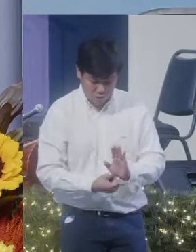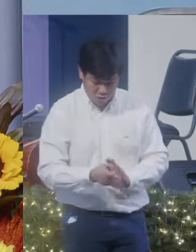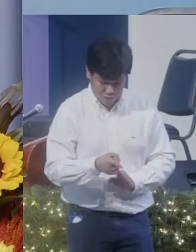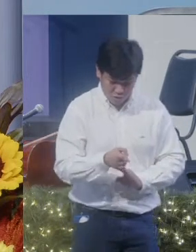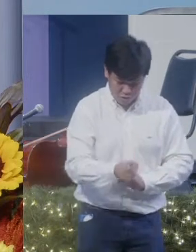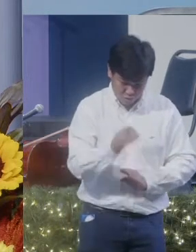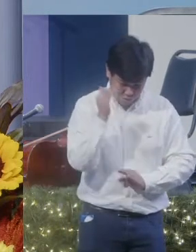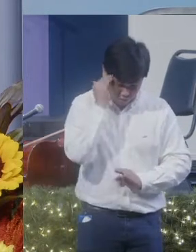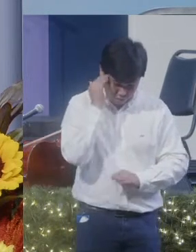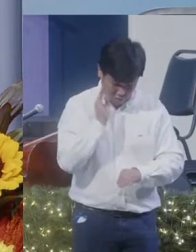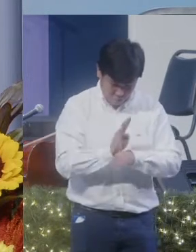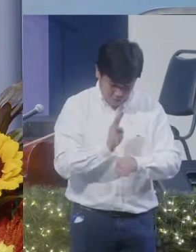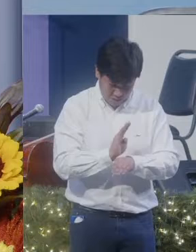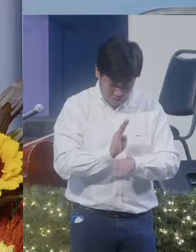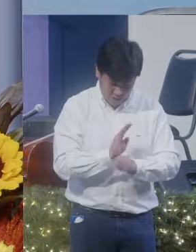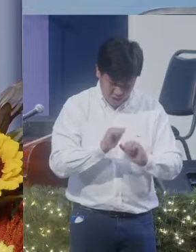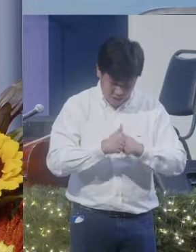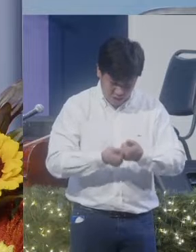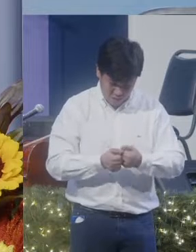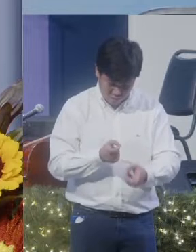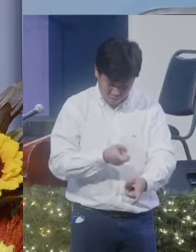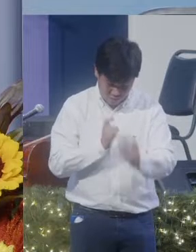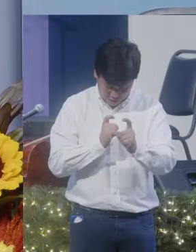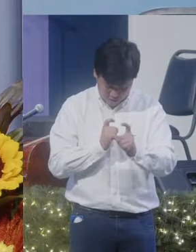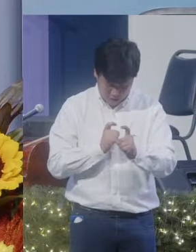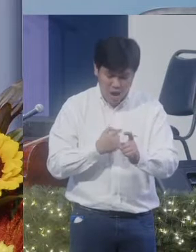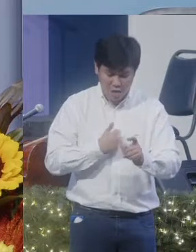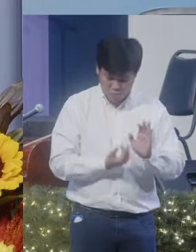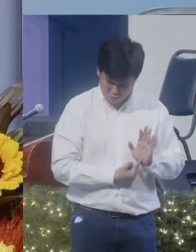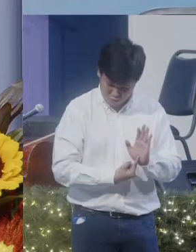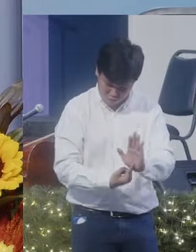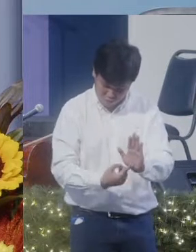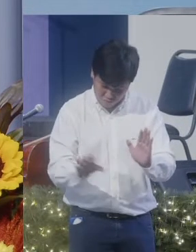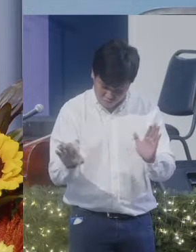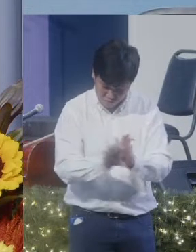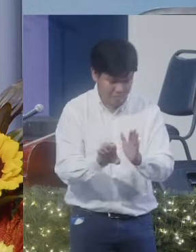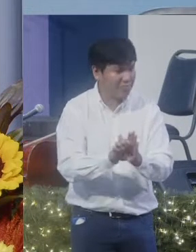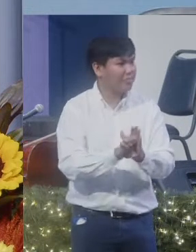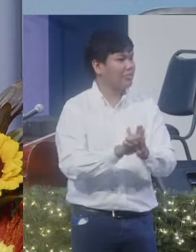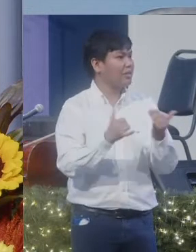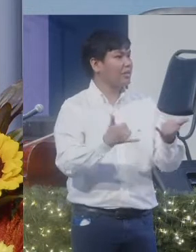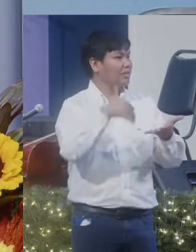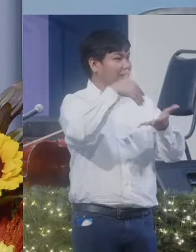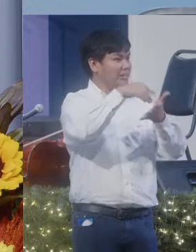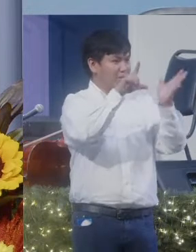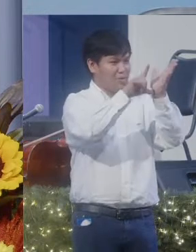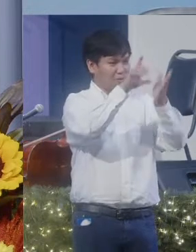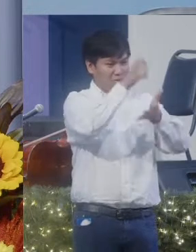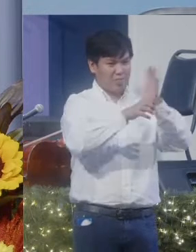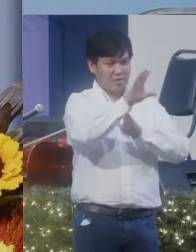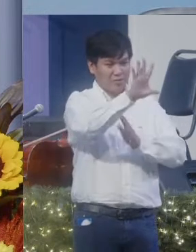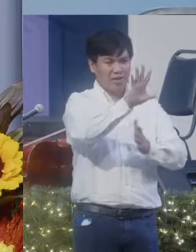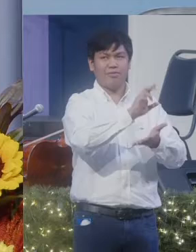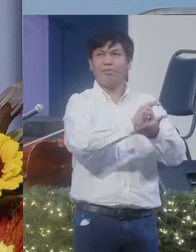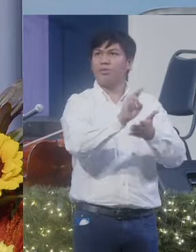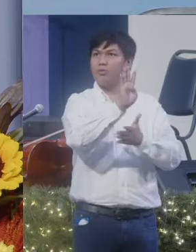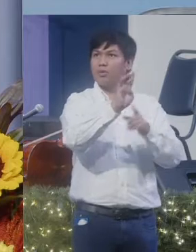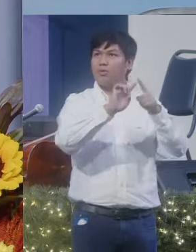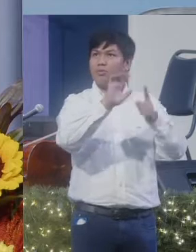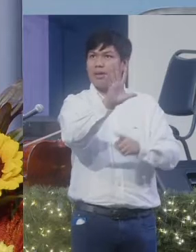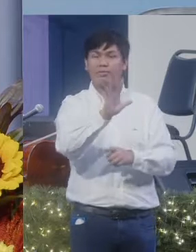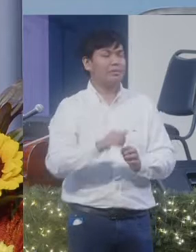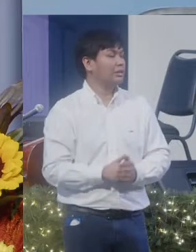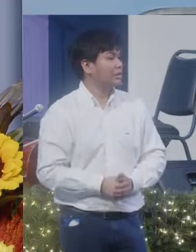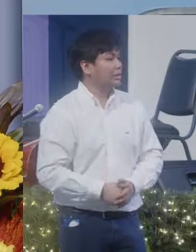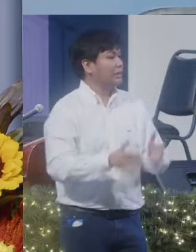namang sumunod kay Jesus. Tingnan niyo yung enkwentro nila sa verses 4 and 5. Tingnan natin. No? And when he had